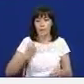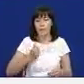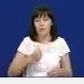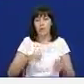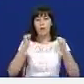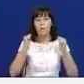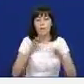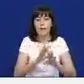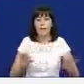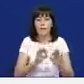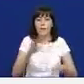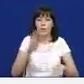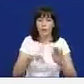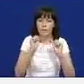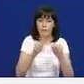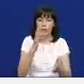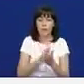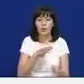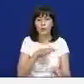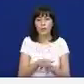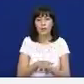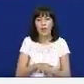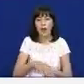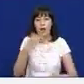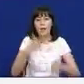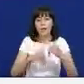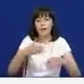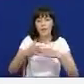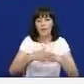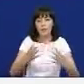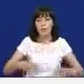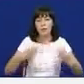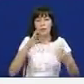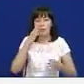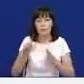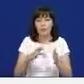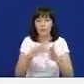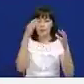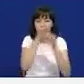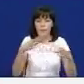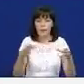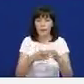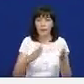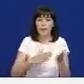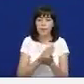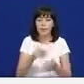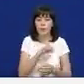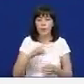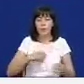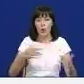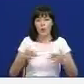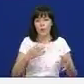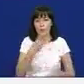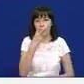спортты насихаттауға зор мүмкіндік дейді ұйымдастырушылар. Жарыстың жабылу салтанатында Шымкент қалалық мәдениет бөлімі қызметкерлері өз өнерлерін